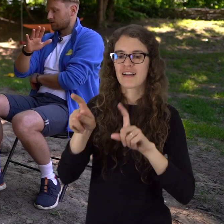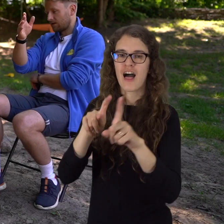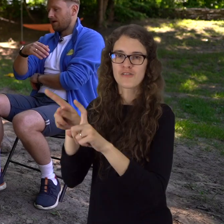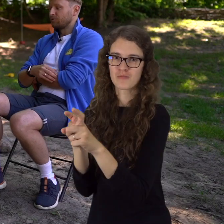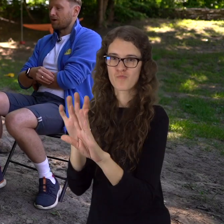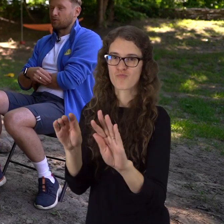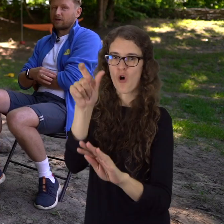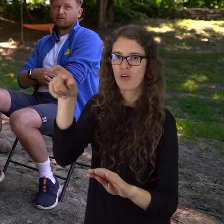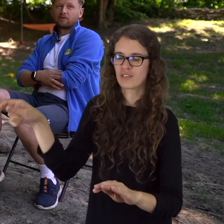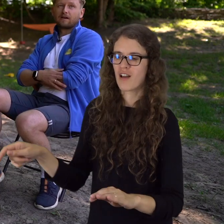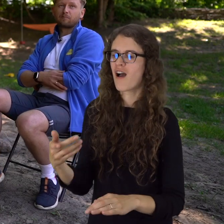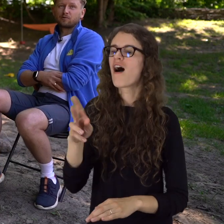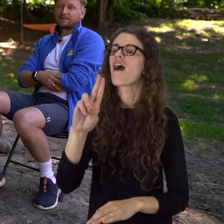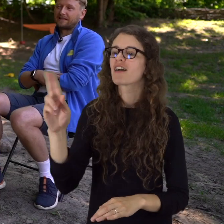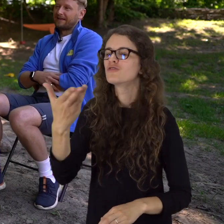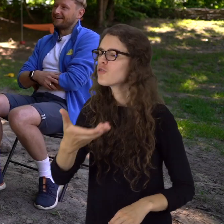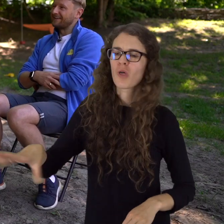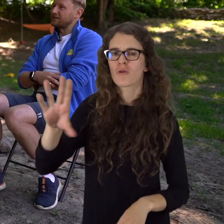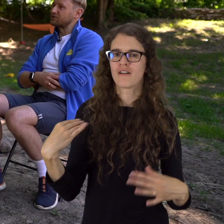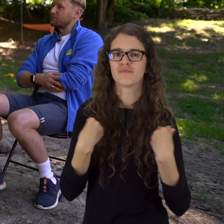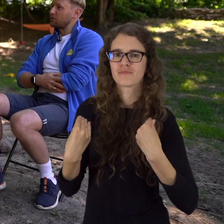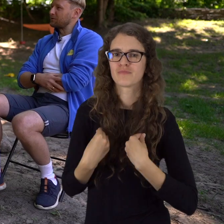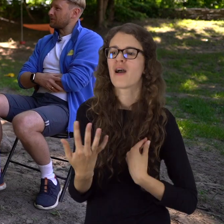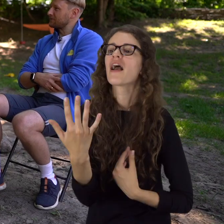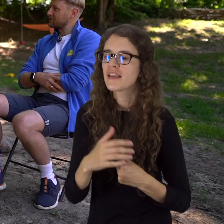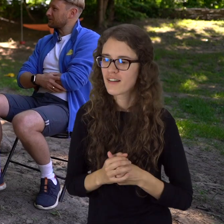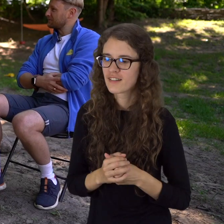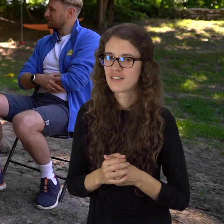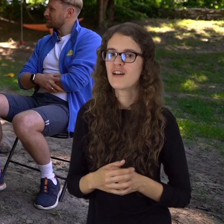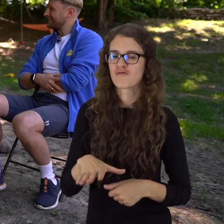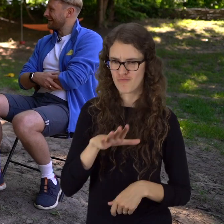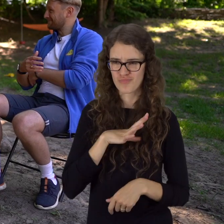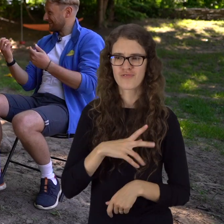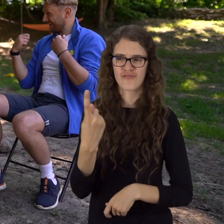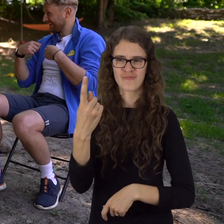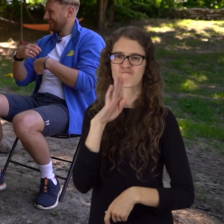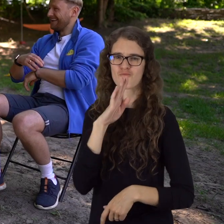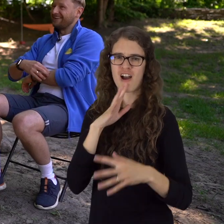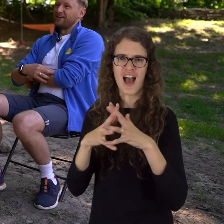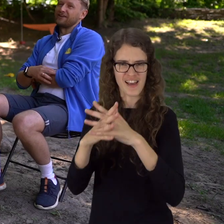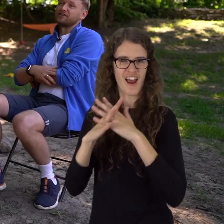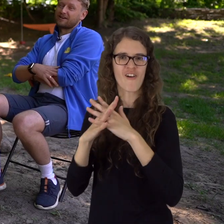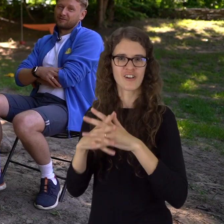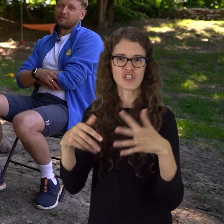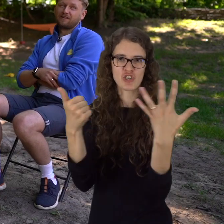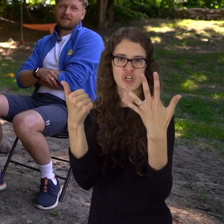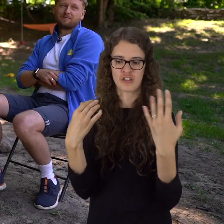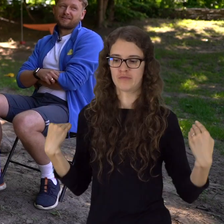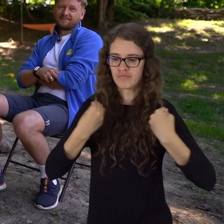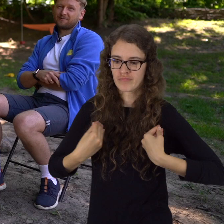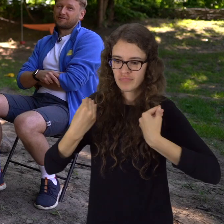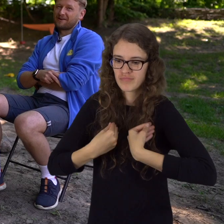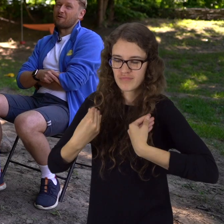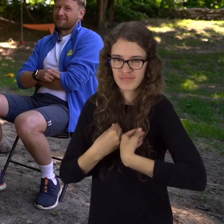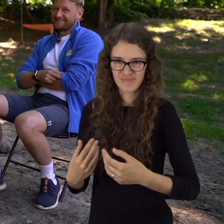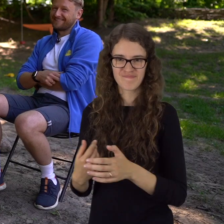trečias, ir kažkada turėjom tokią irgi juokingą apklausą, tai kas iš darbuotojų daugiausia sluoksnių buvo užsidėję, apsirengę, ir tikrai turim vieną